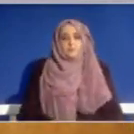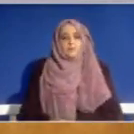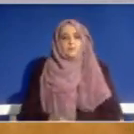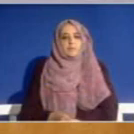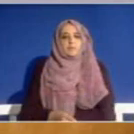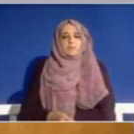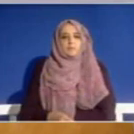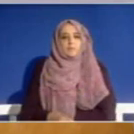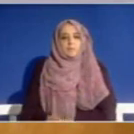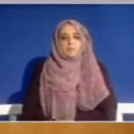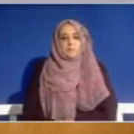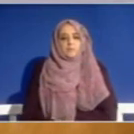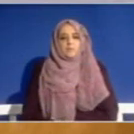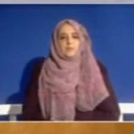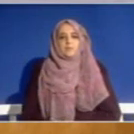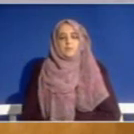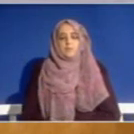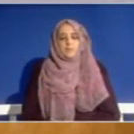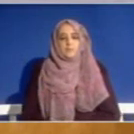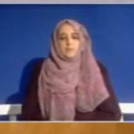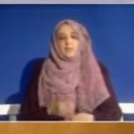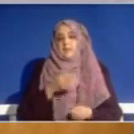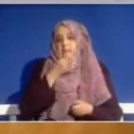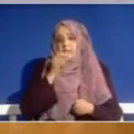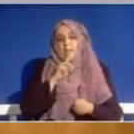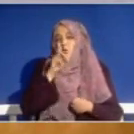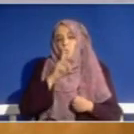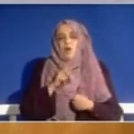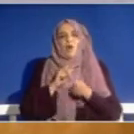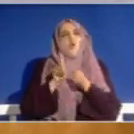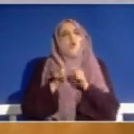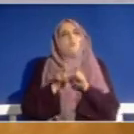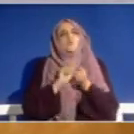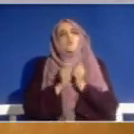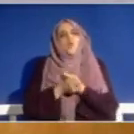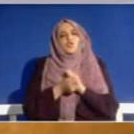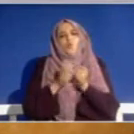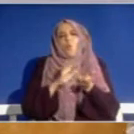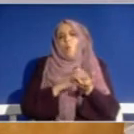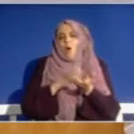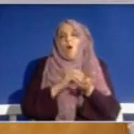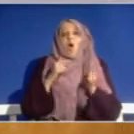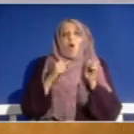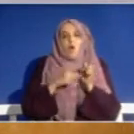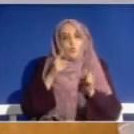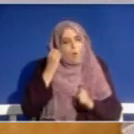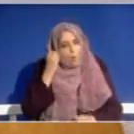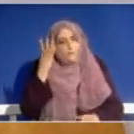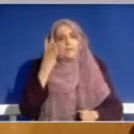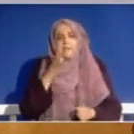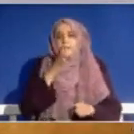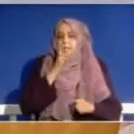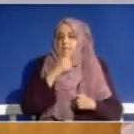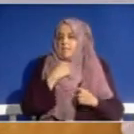وبينهما آية، هذه الآية وين راحت؟ ما عندناش حق، هذا تحريف. فلذلك متى نسيتي وما استطعتيش